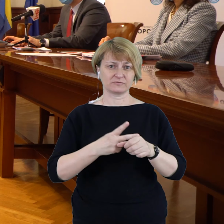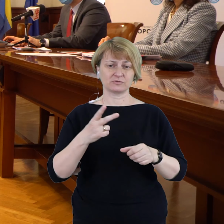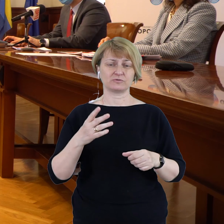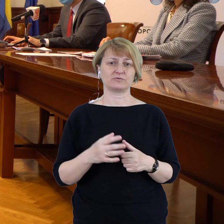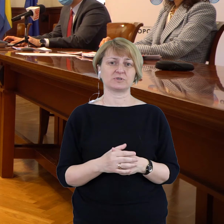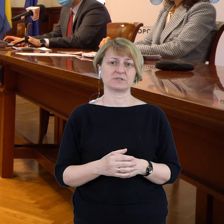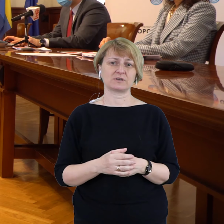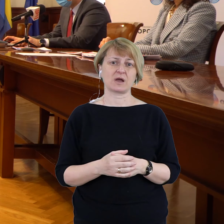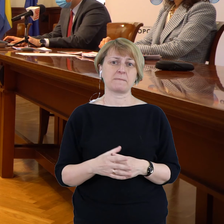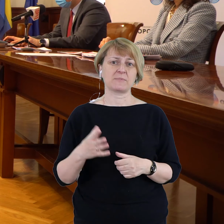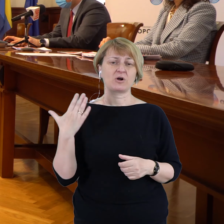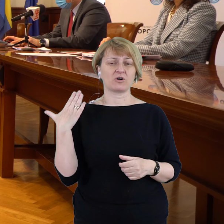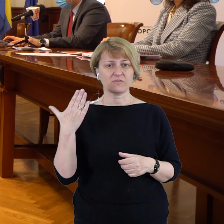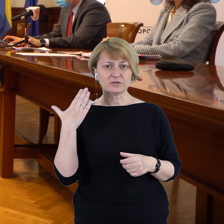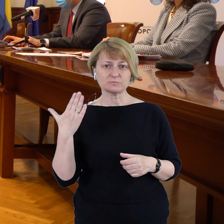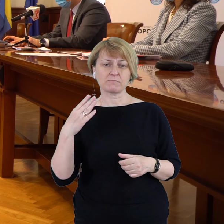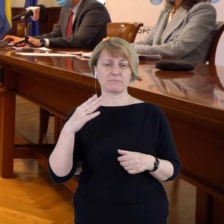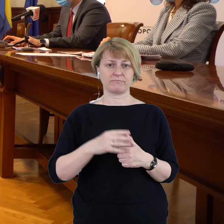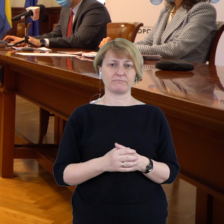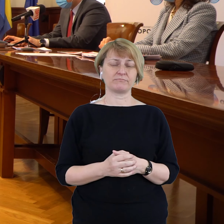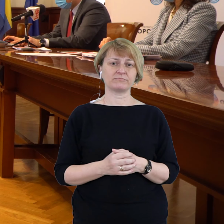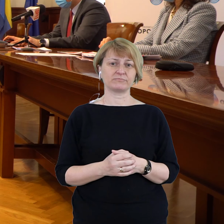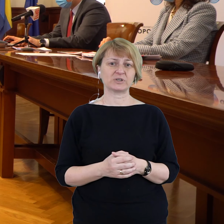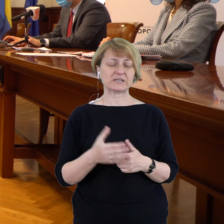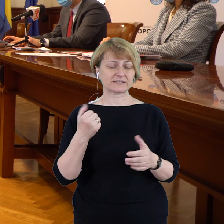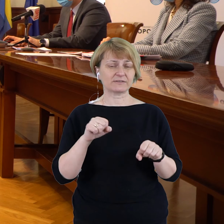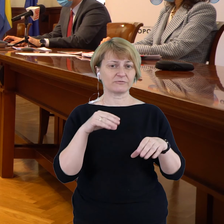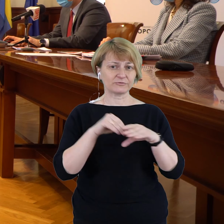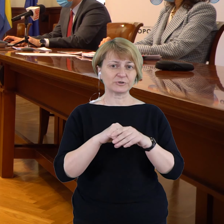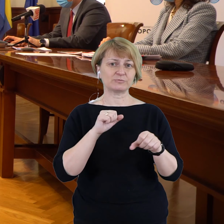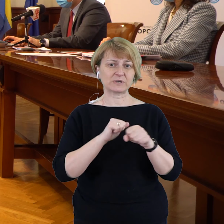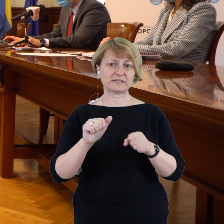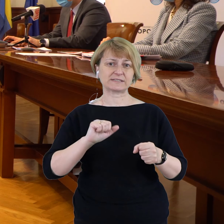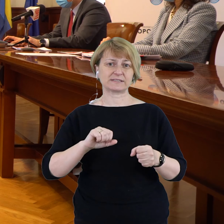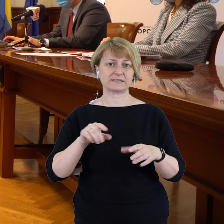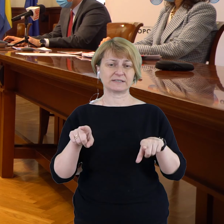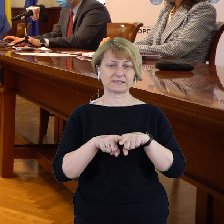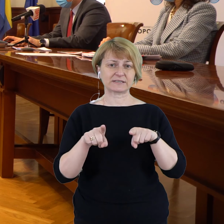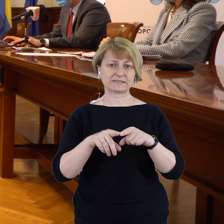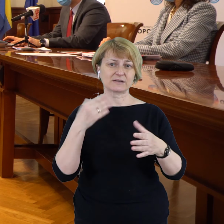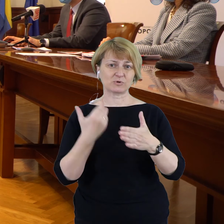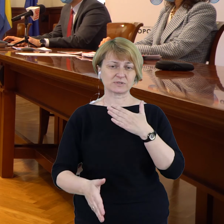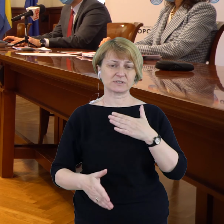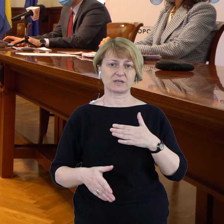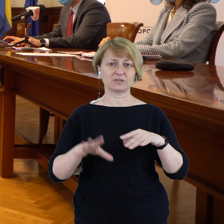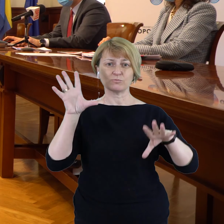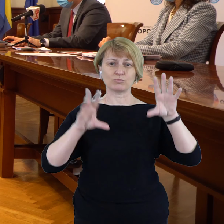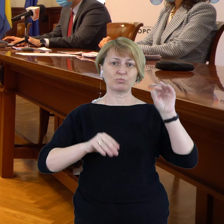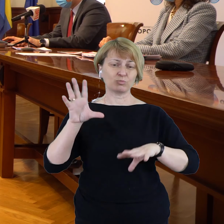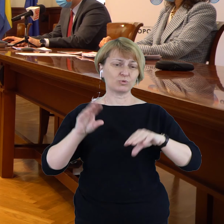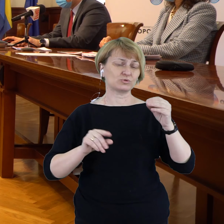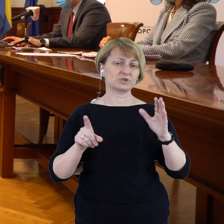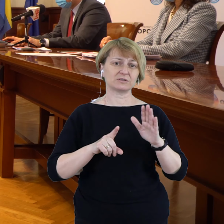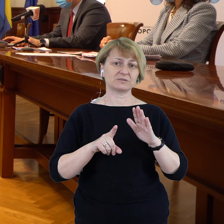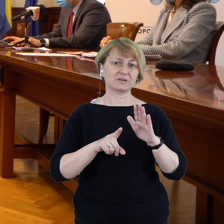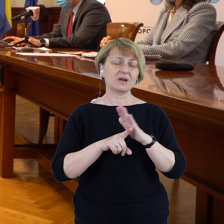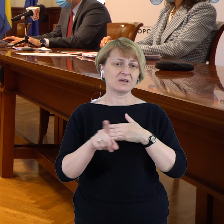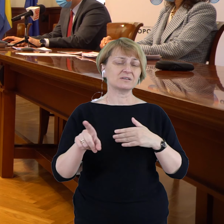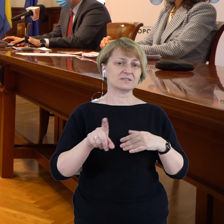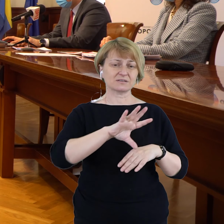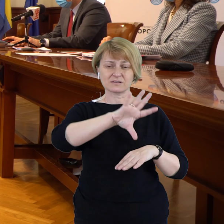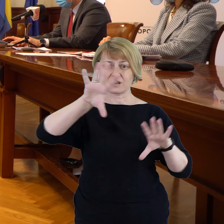roku 2020. Chwaliliśmy się wpływami z PFR-u, ale trzeba też powiedzieć o stratach, jakie wszyscy ponieśliśmy, bo przecież budżet to nasz,